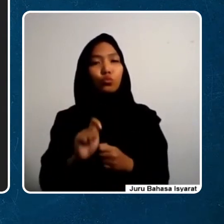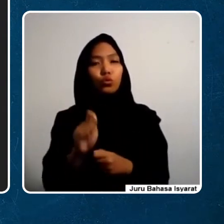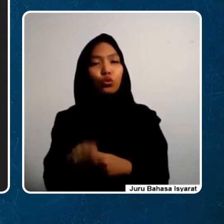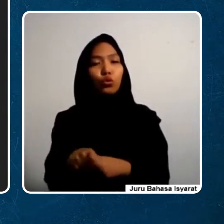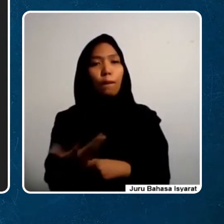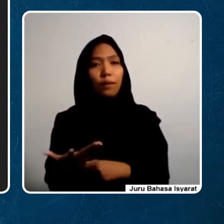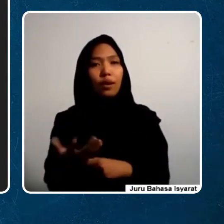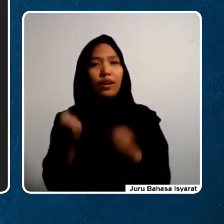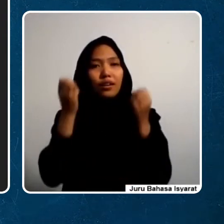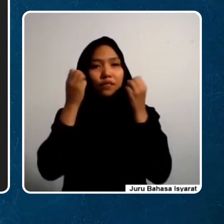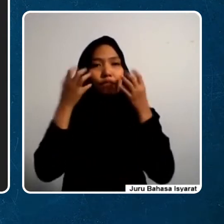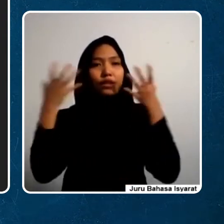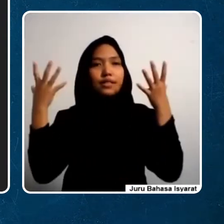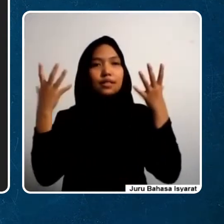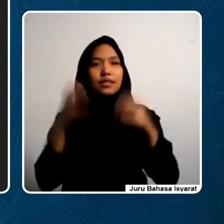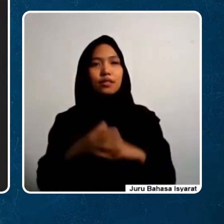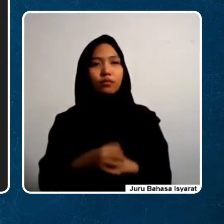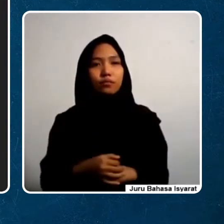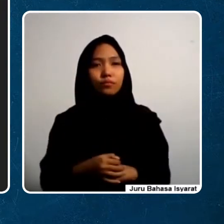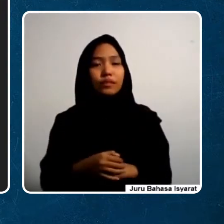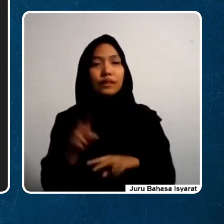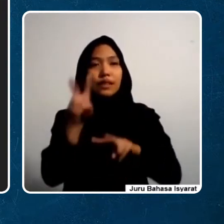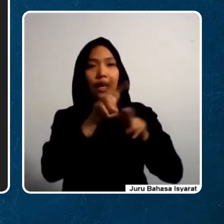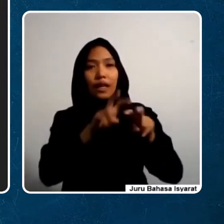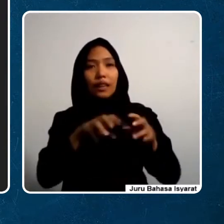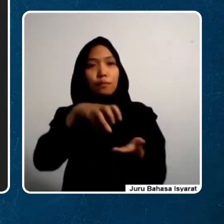Kita sempatkan waktu untuk bersama, kemudian